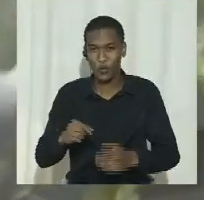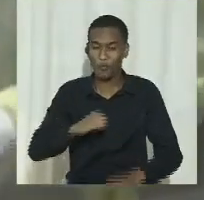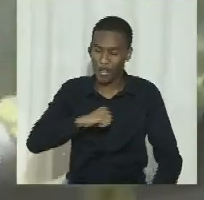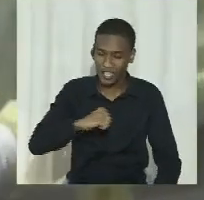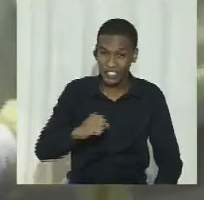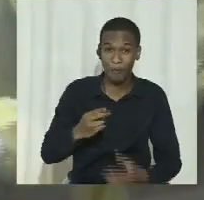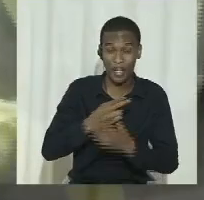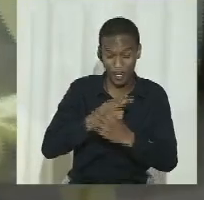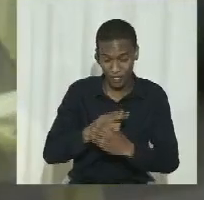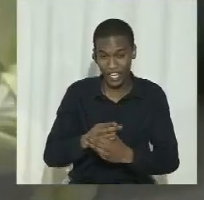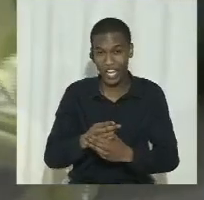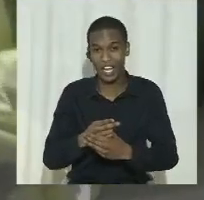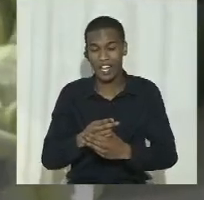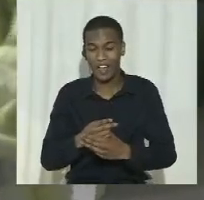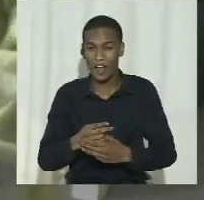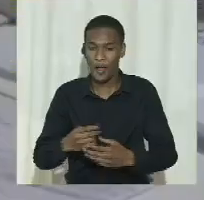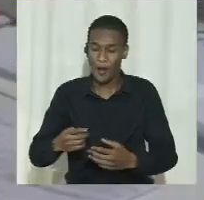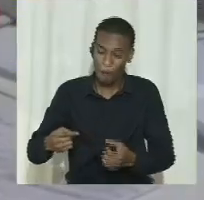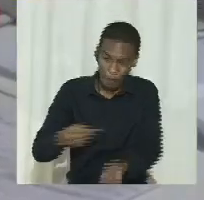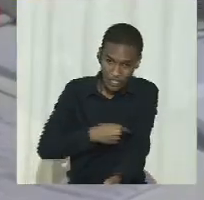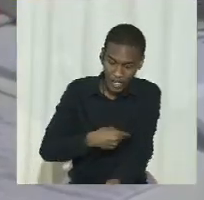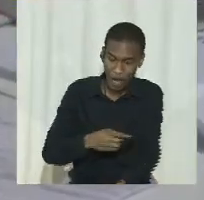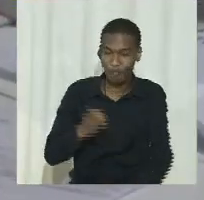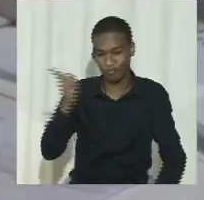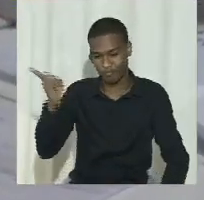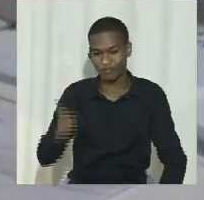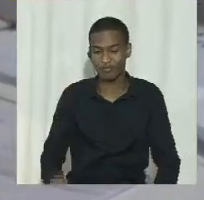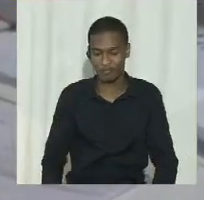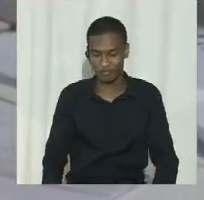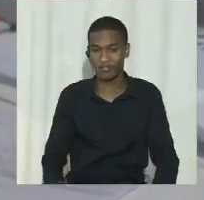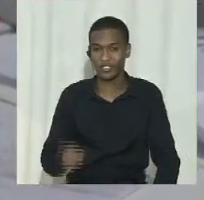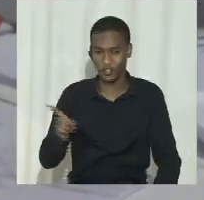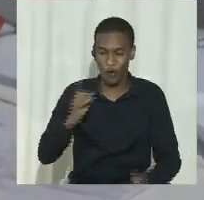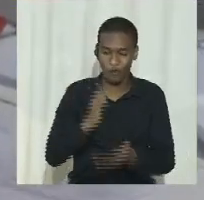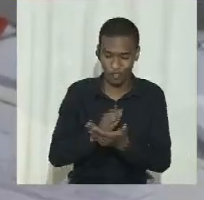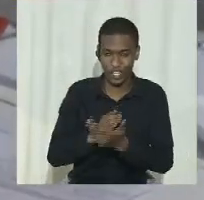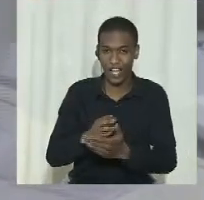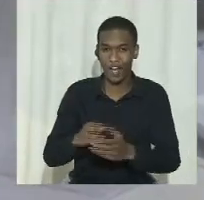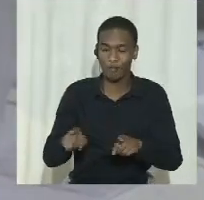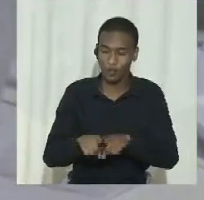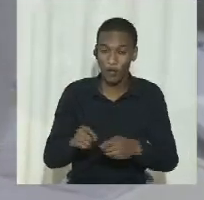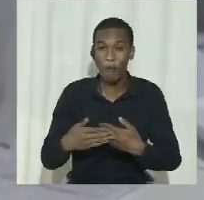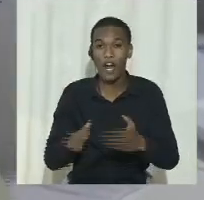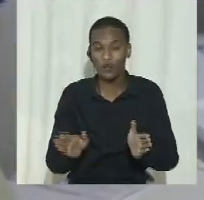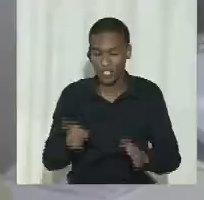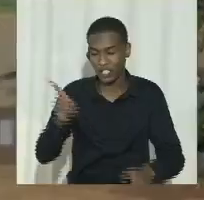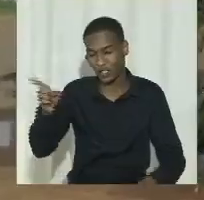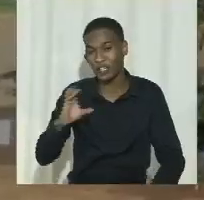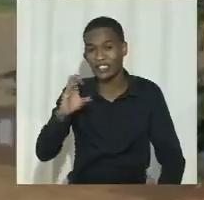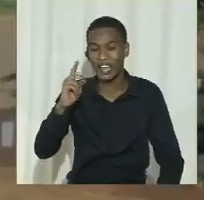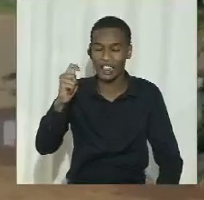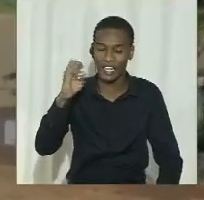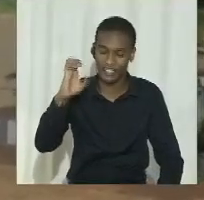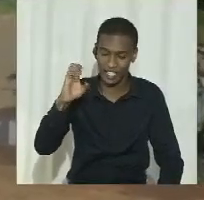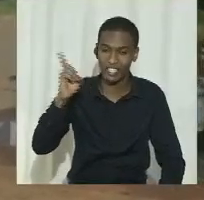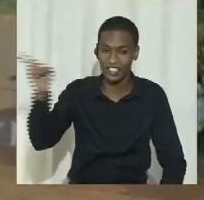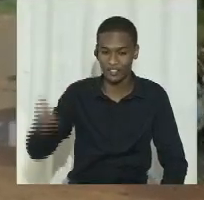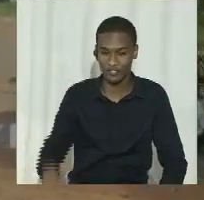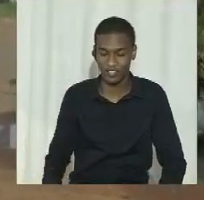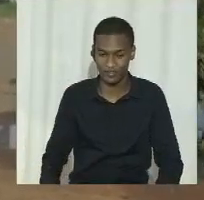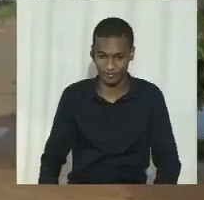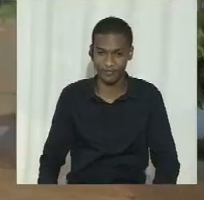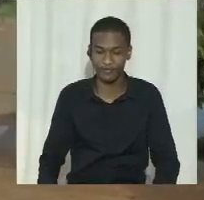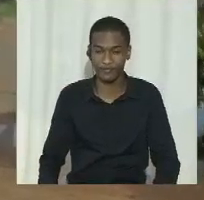CTC ity raha nisy ny fanokafana izany teto amin'ny hôpitaly militaira. Ny 20 ny volana marsy teo